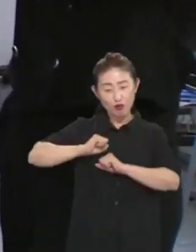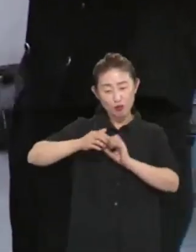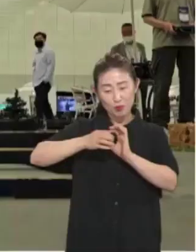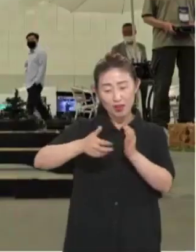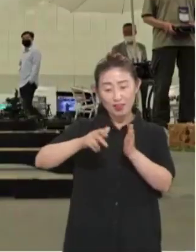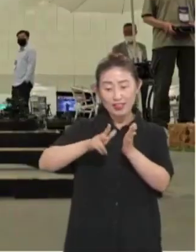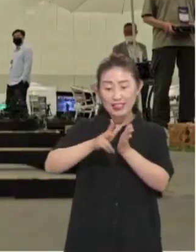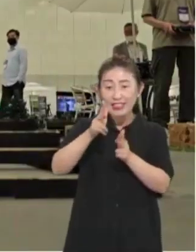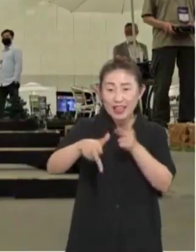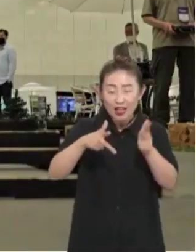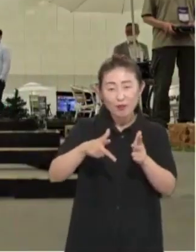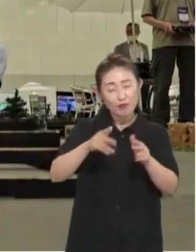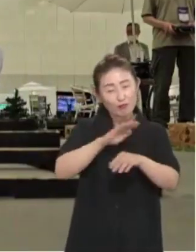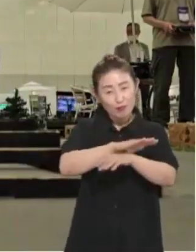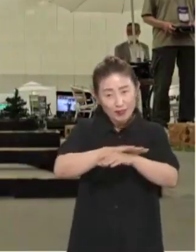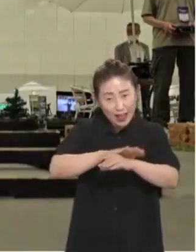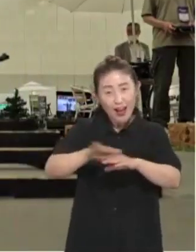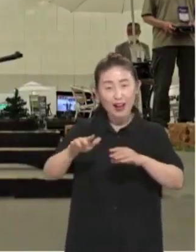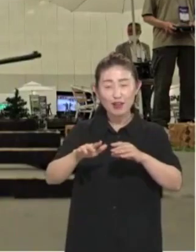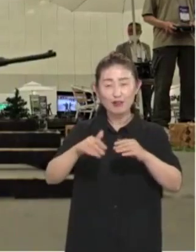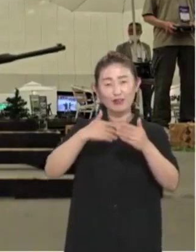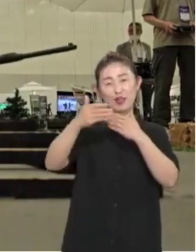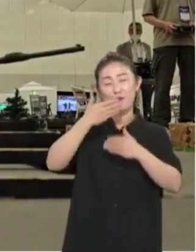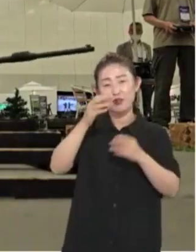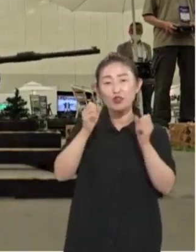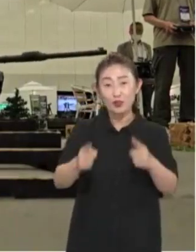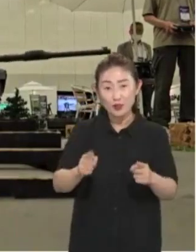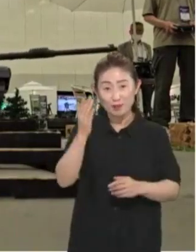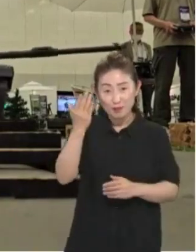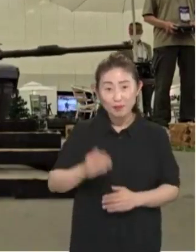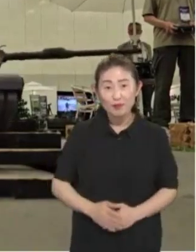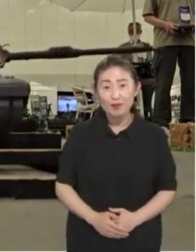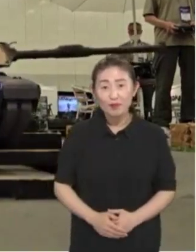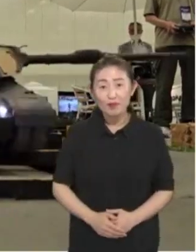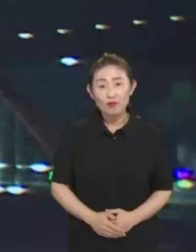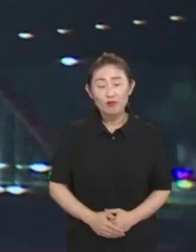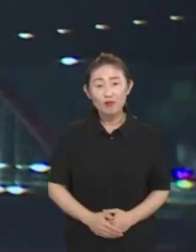수 있는 기회가 될 전망입니다. TJB 노동현입니다.